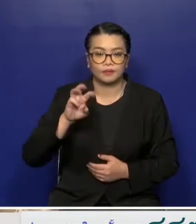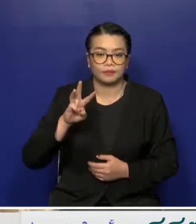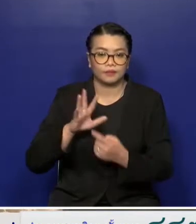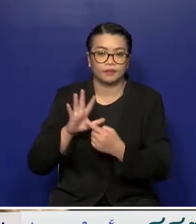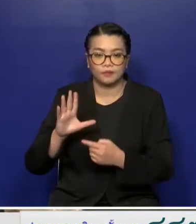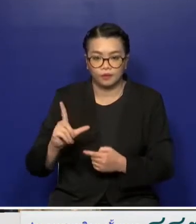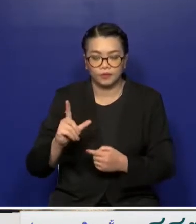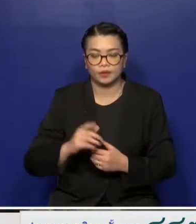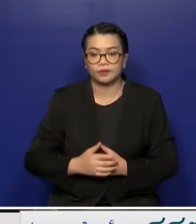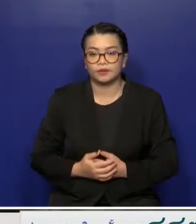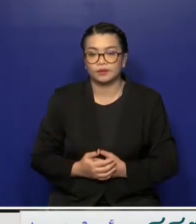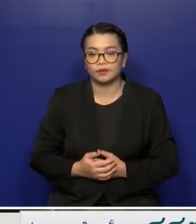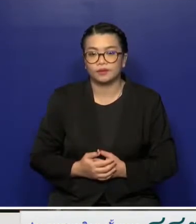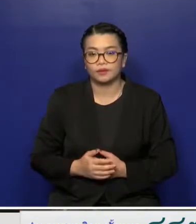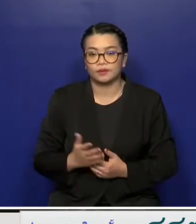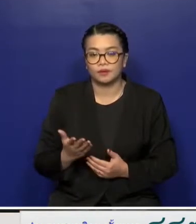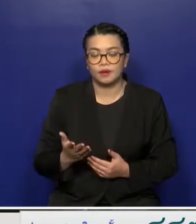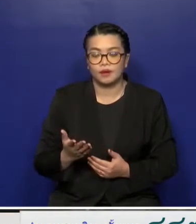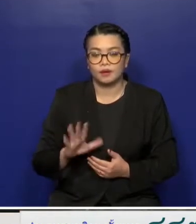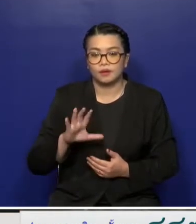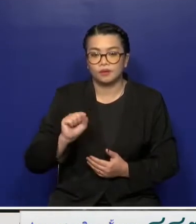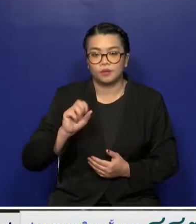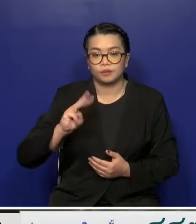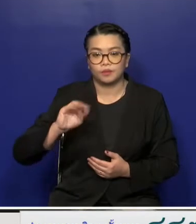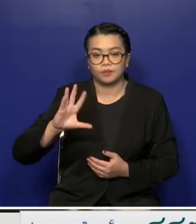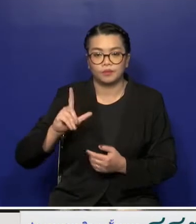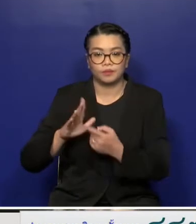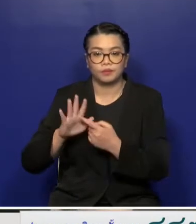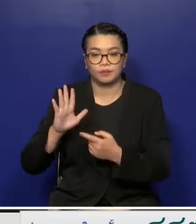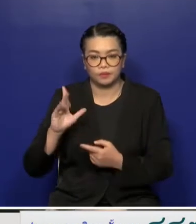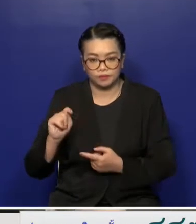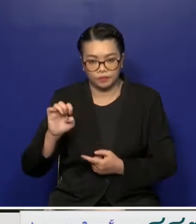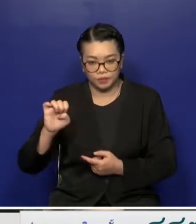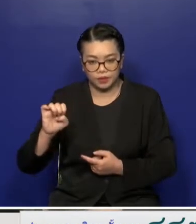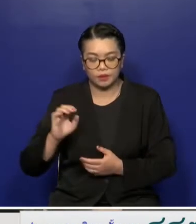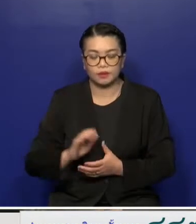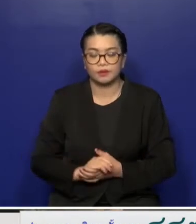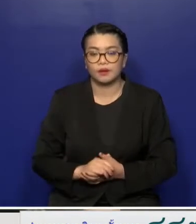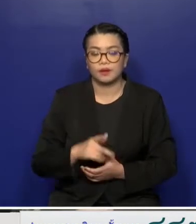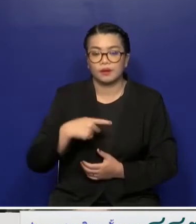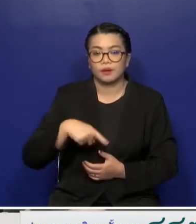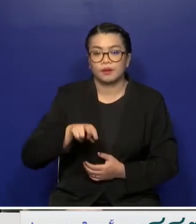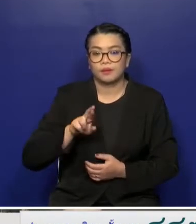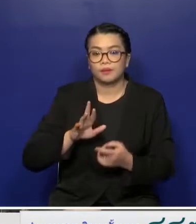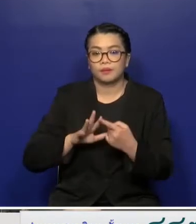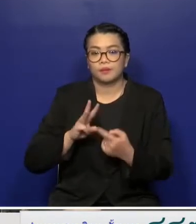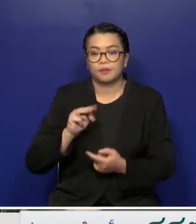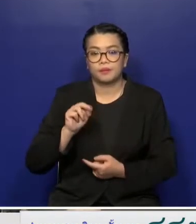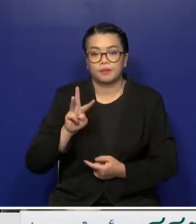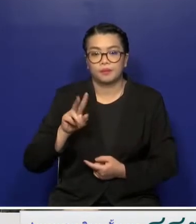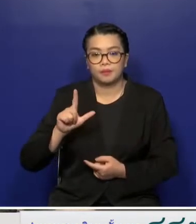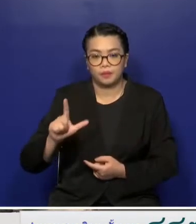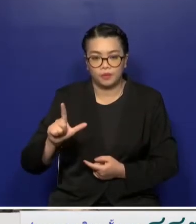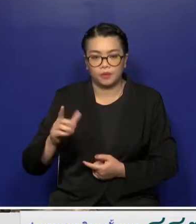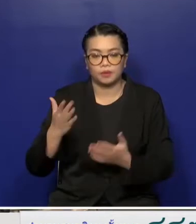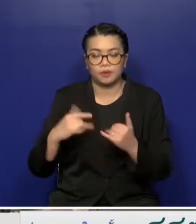มณีท่านสมชาติปริตพรท่านประมวลพงษ์ถาวรเดชและท่านบัญญัติ